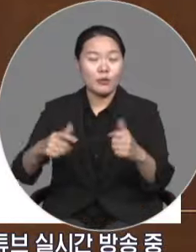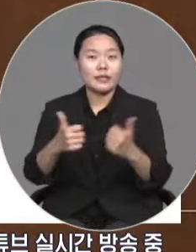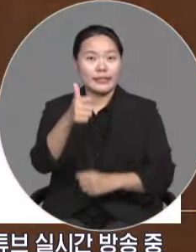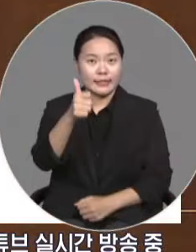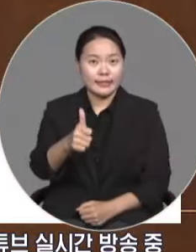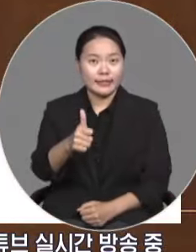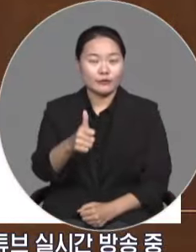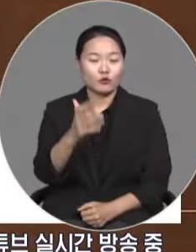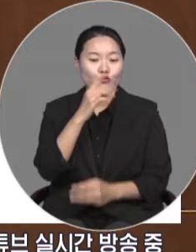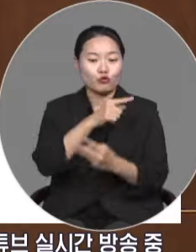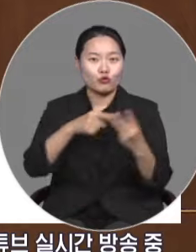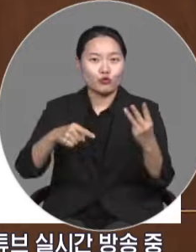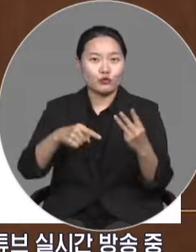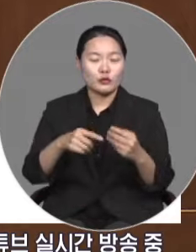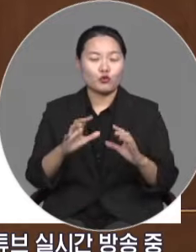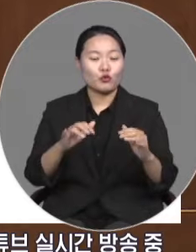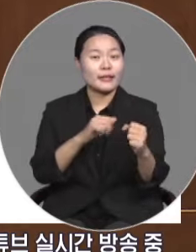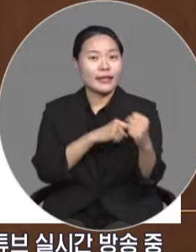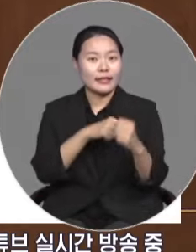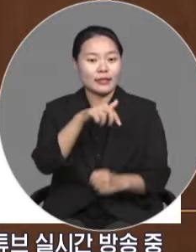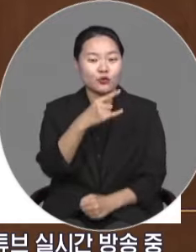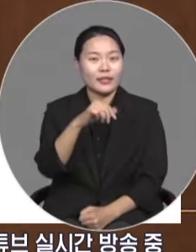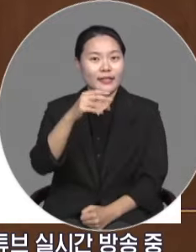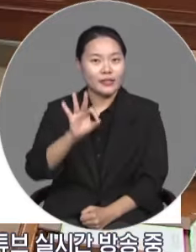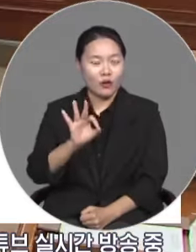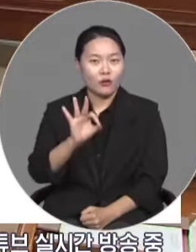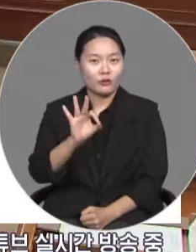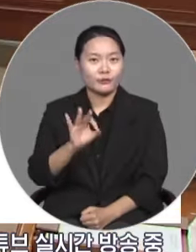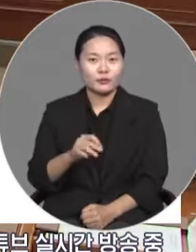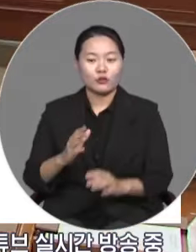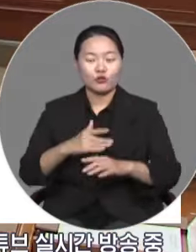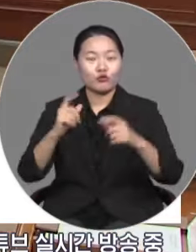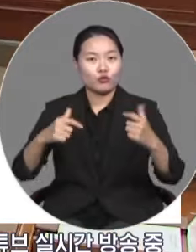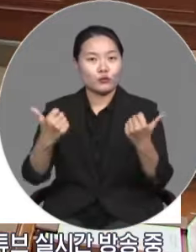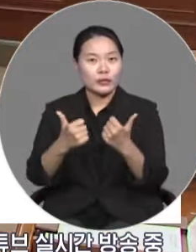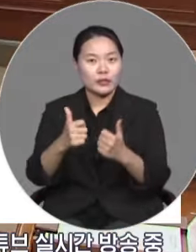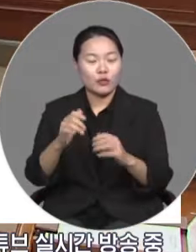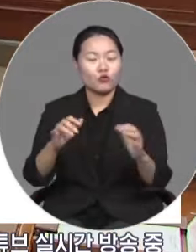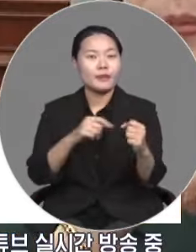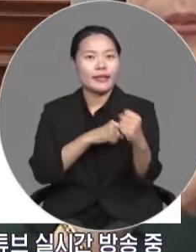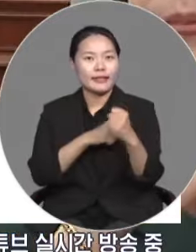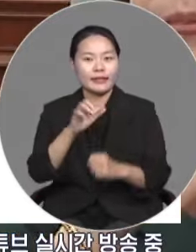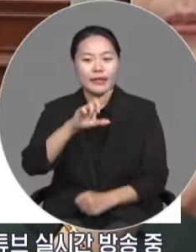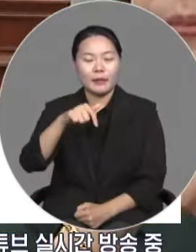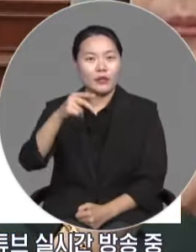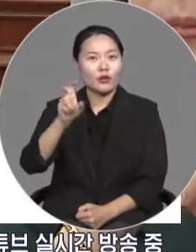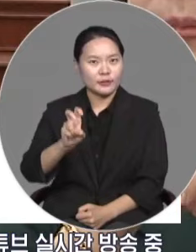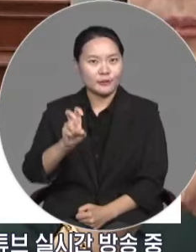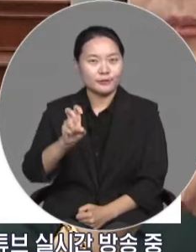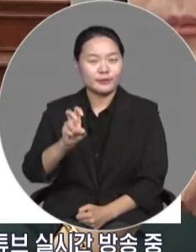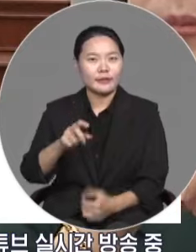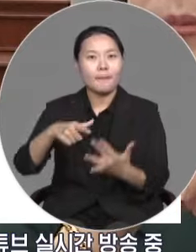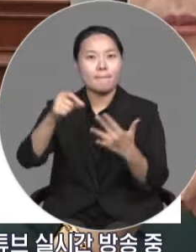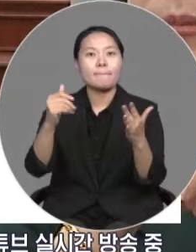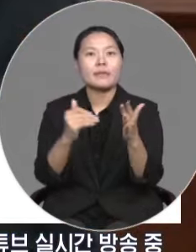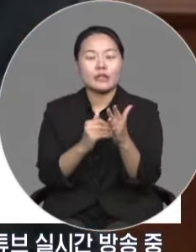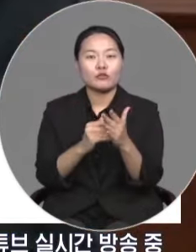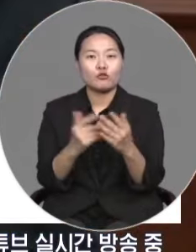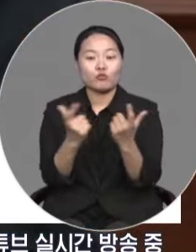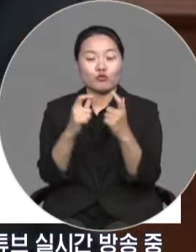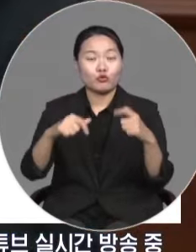의장은 울주군 의회는 국민의힘 최기령 의원이, 중구의회는 국민의힘 박경흠 의원이 각각